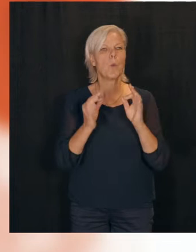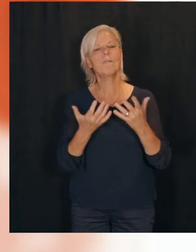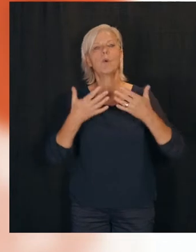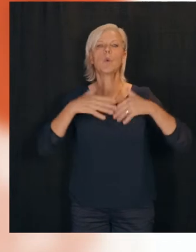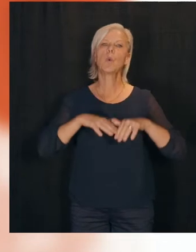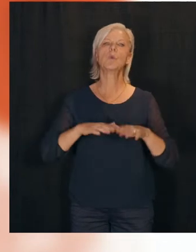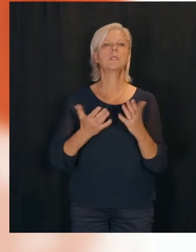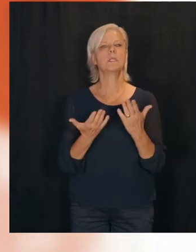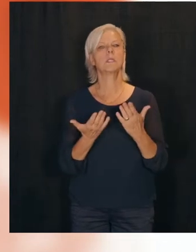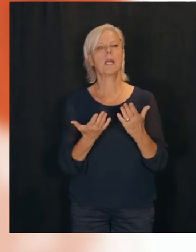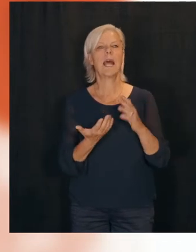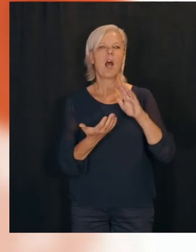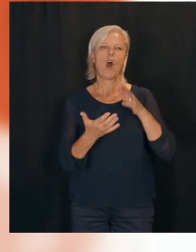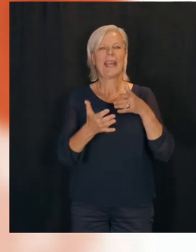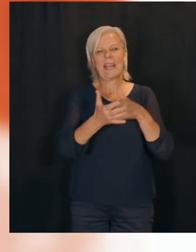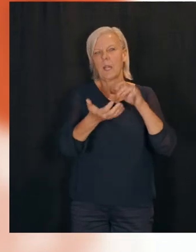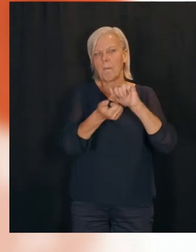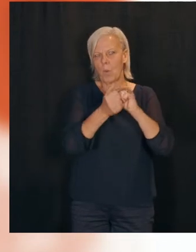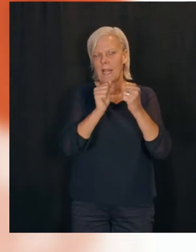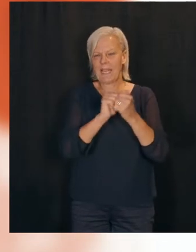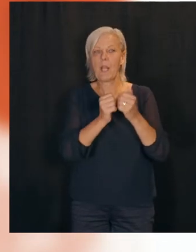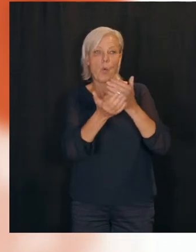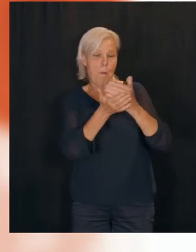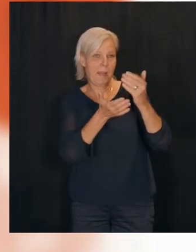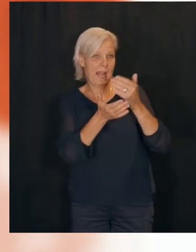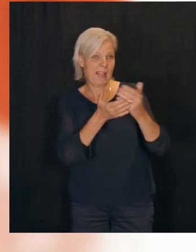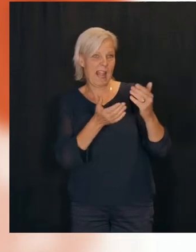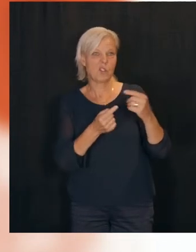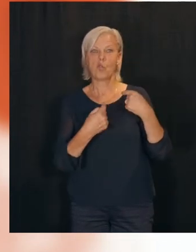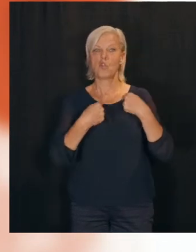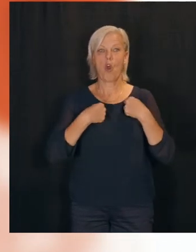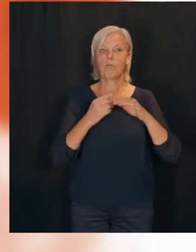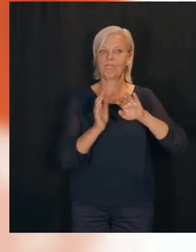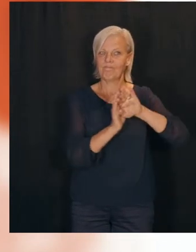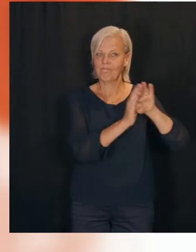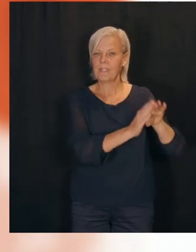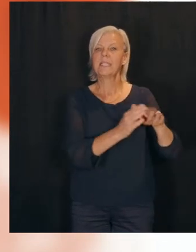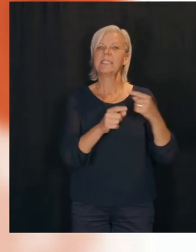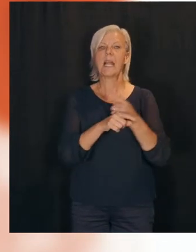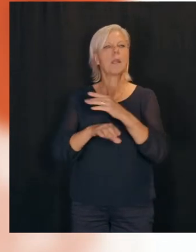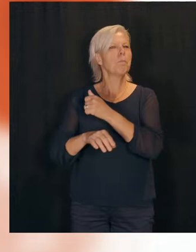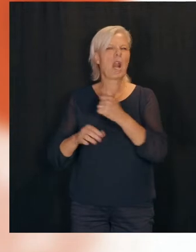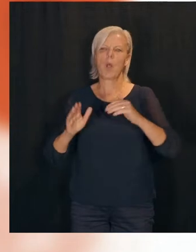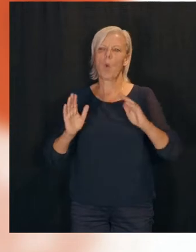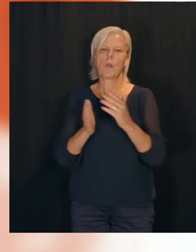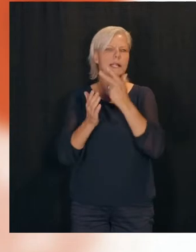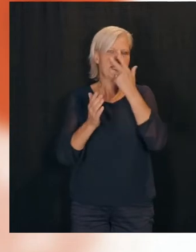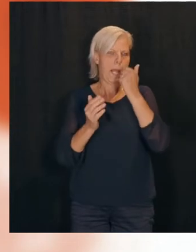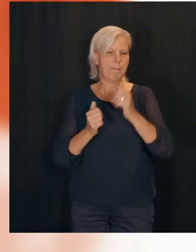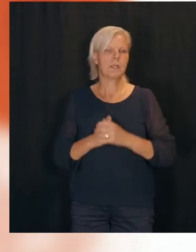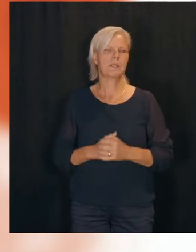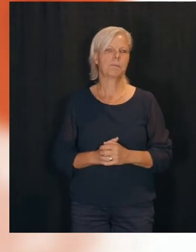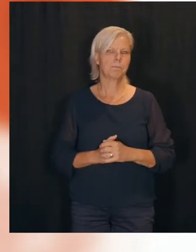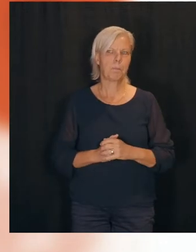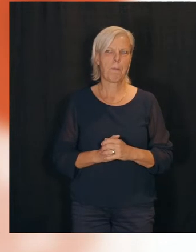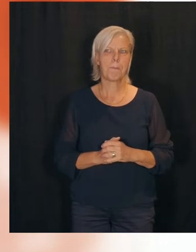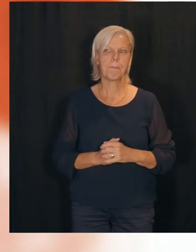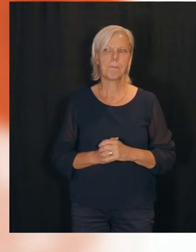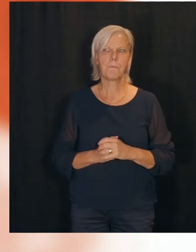rådande funktionshinderpolitiken. Så att jag kommer bara att gå igenom det väldigt snabbt. Vi kan hoppa vidare till nästa